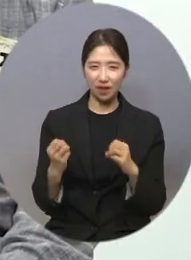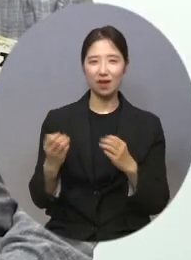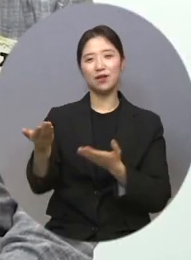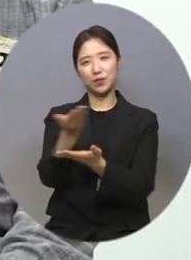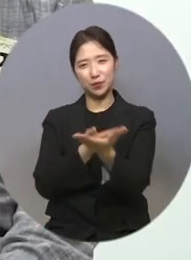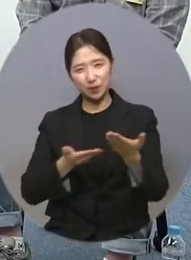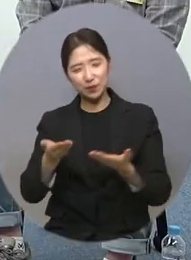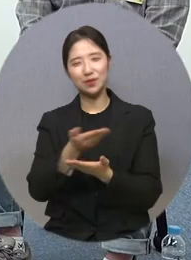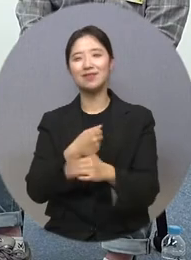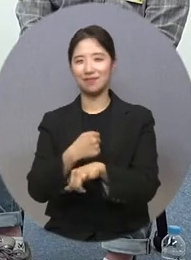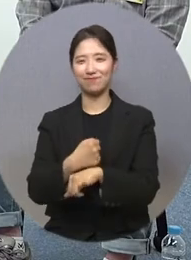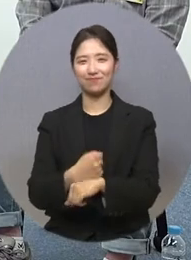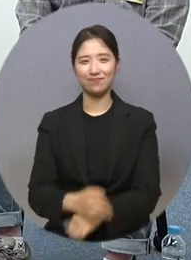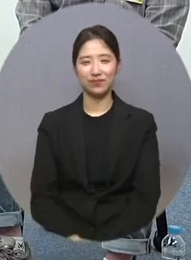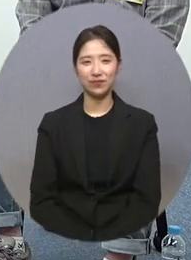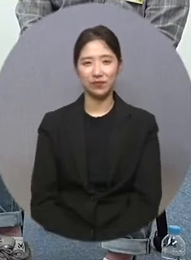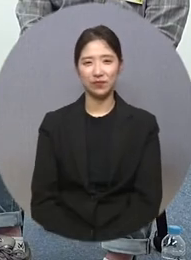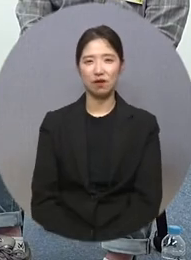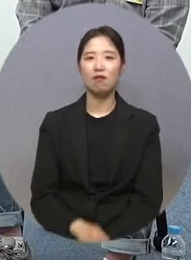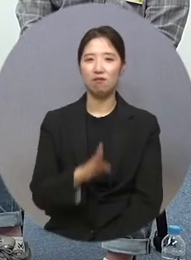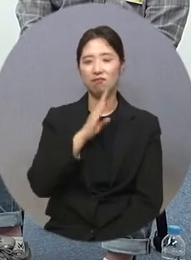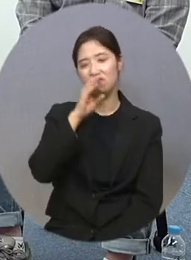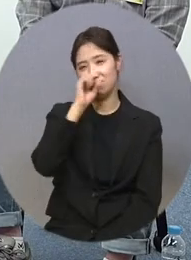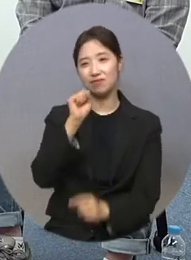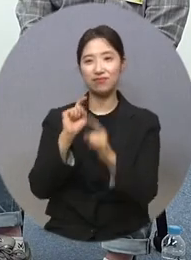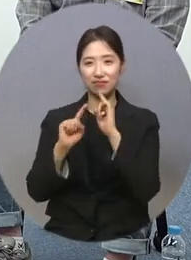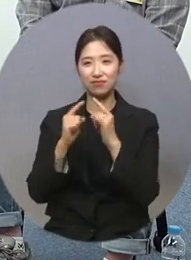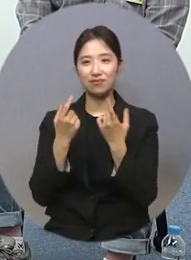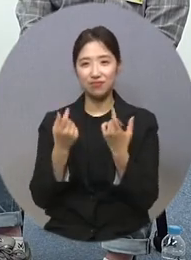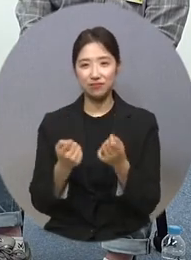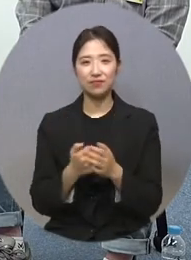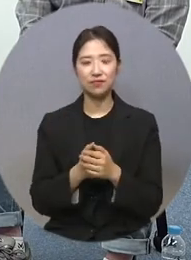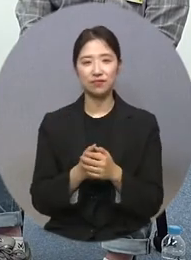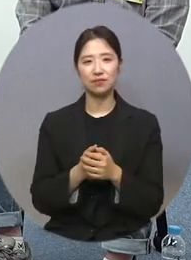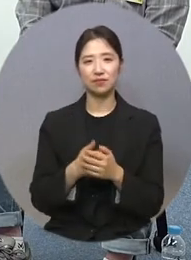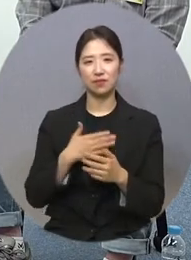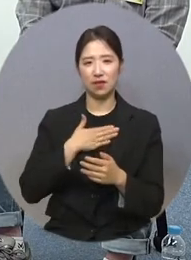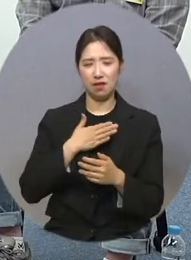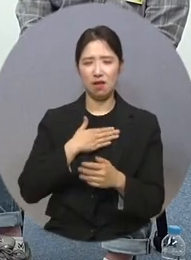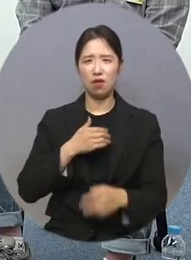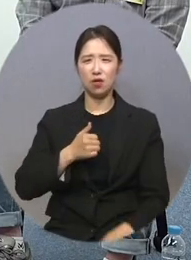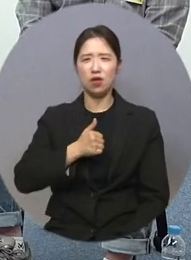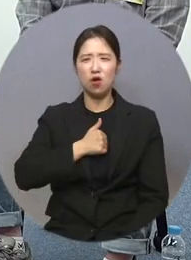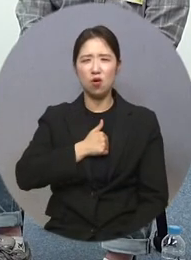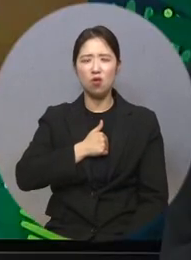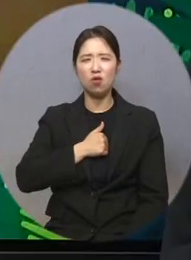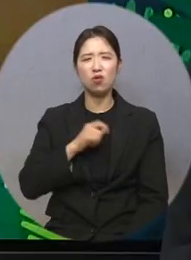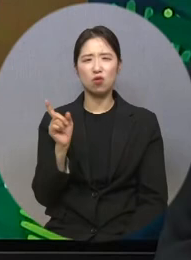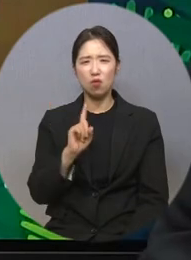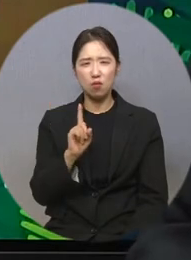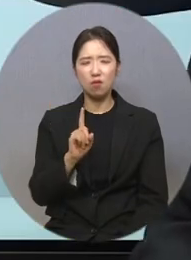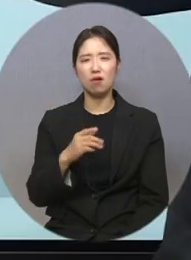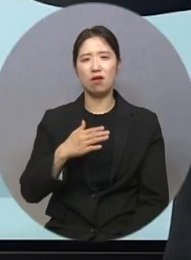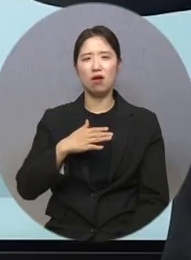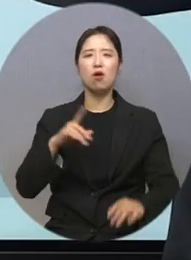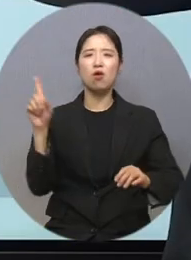가지고 있습니다. 네, 그 좋은 말씀이에요. 그 내가 내 정체성을 사실 어떤 사람이건 개인의